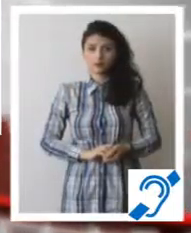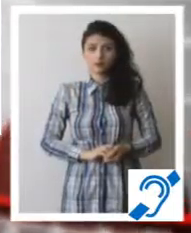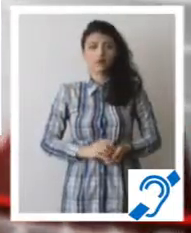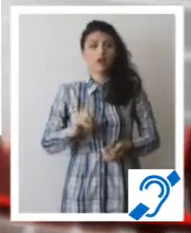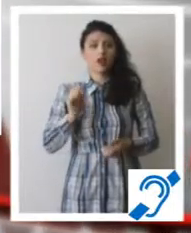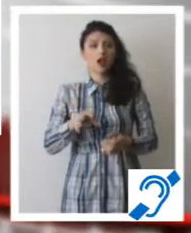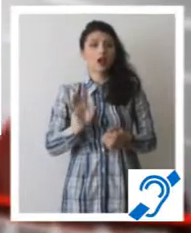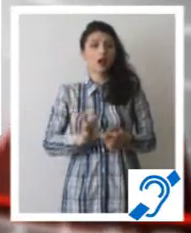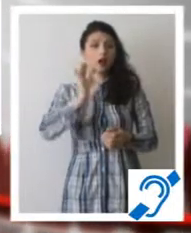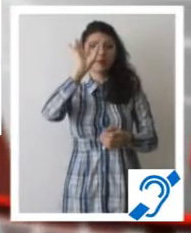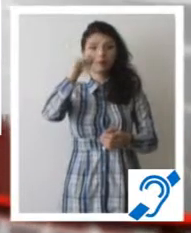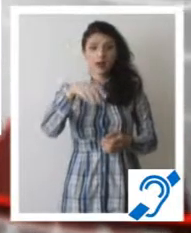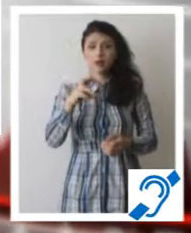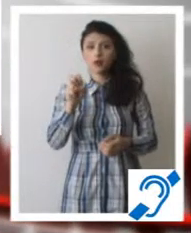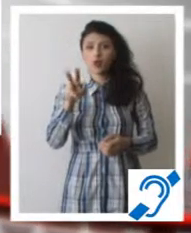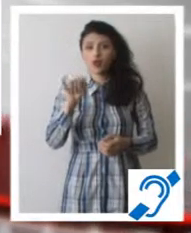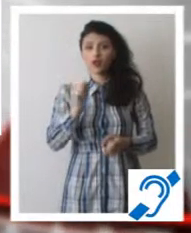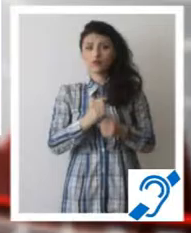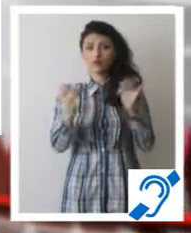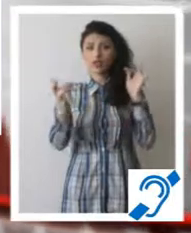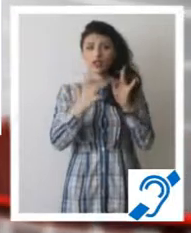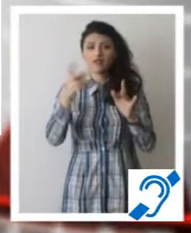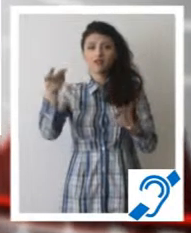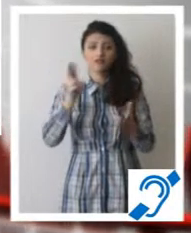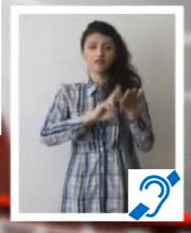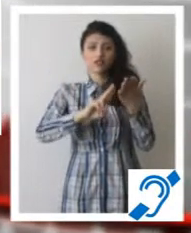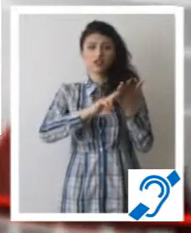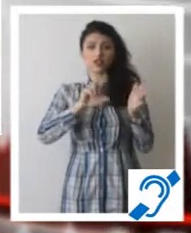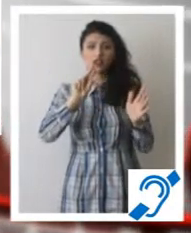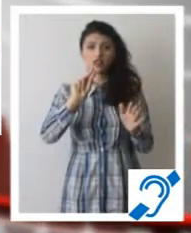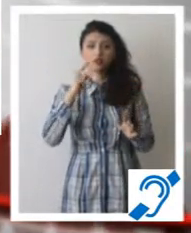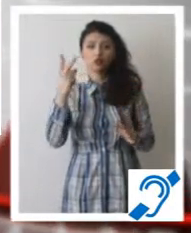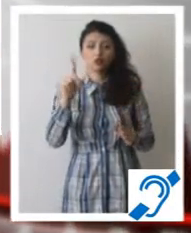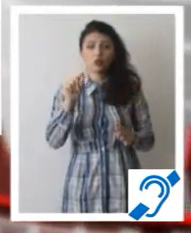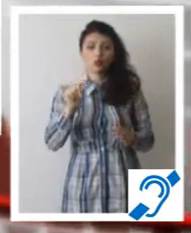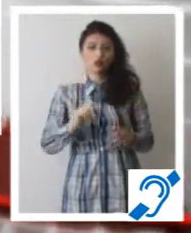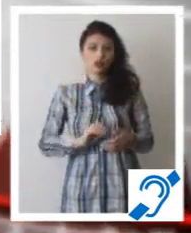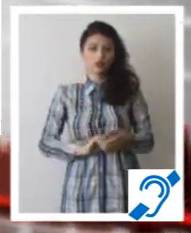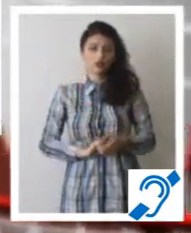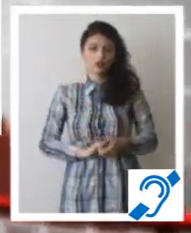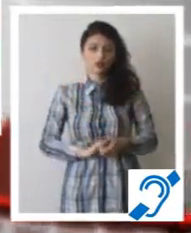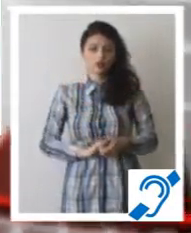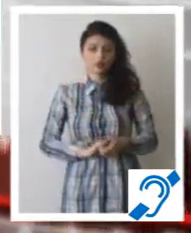La handbal, CS Dacia Mioveni s-a impus în fața Chimiei Râmnicu-Vâlcea cu 31-20.